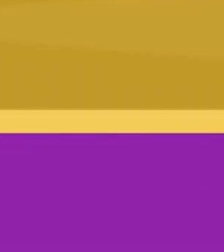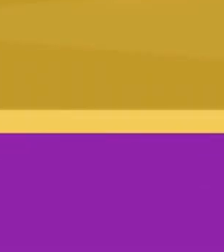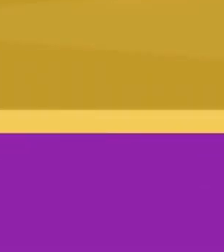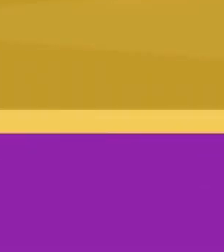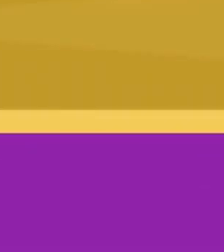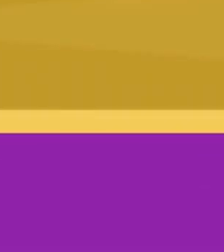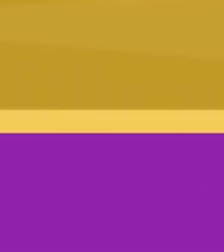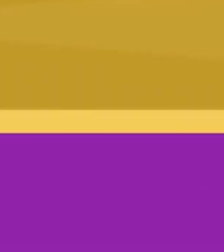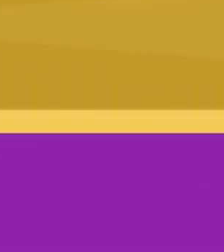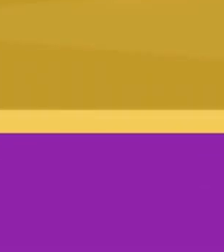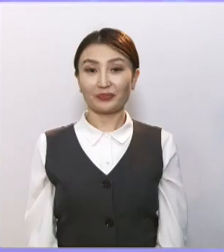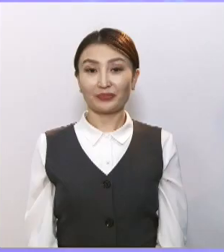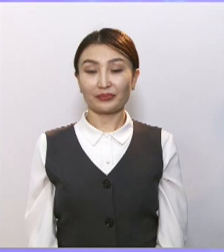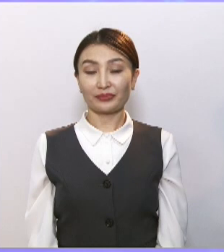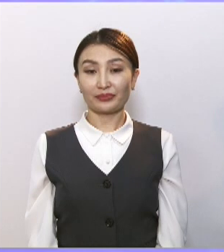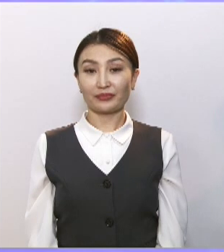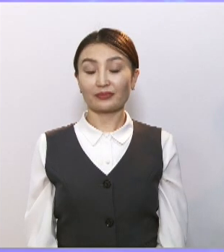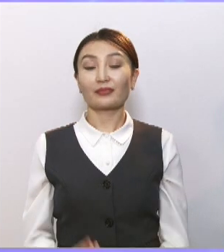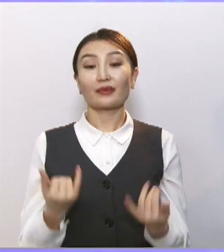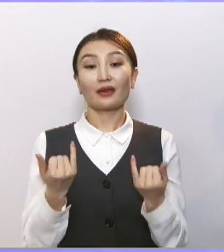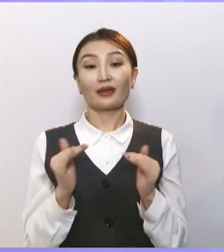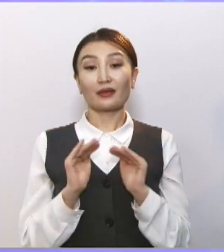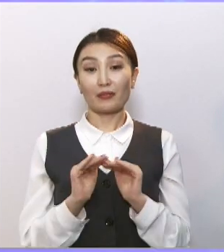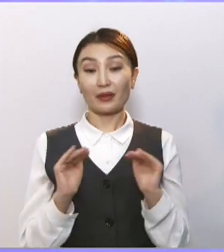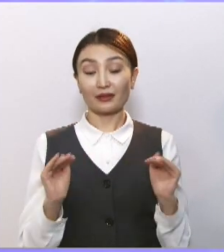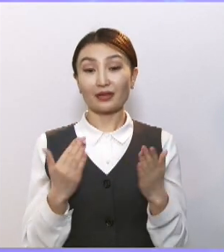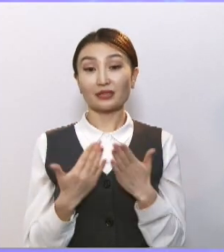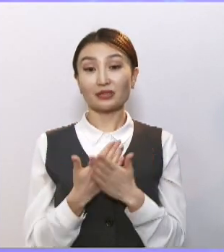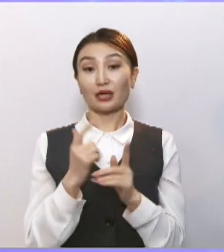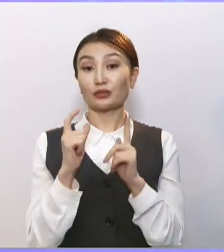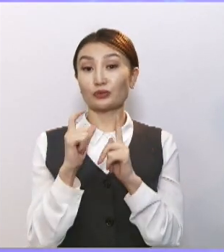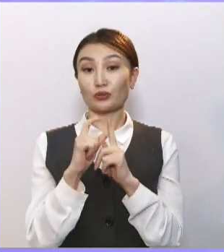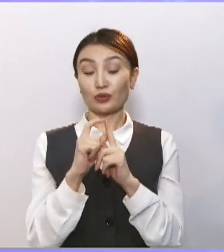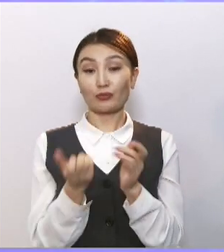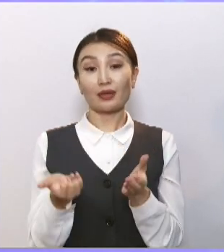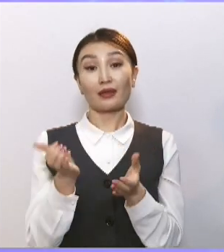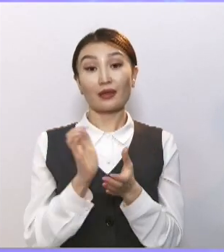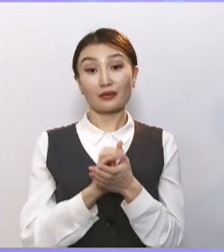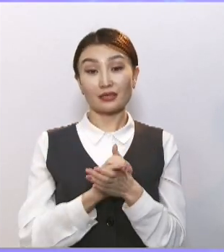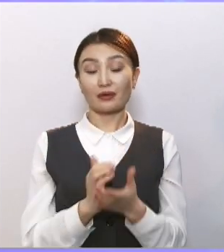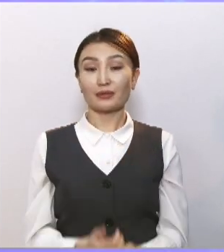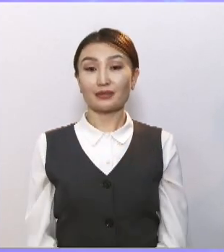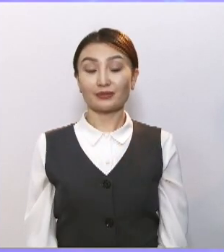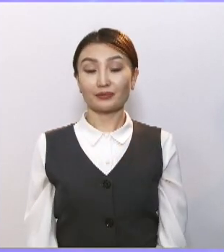Теле урок. Анда балдар, жаңы сөздөр менен таанышабыз.